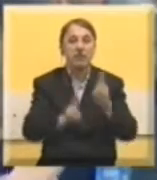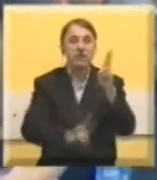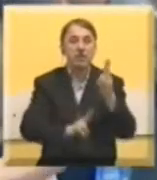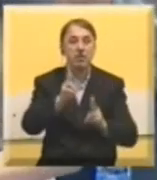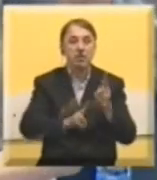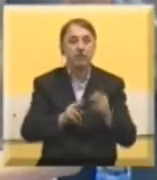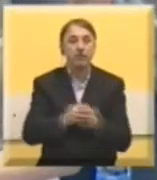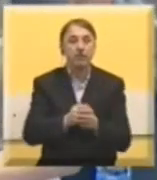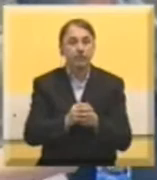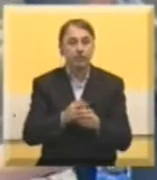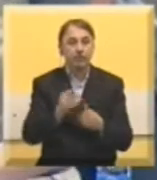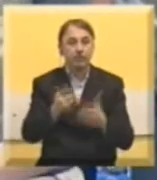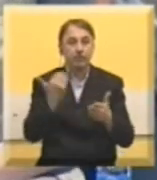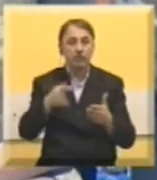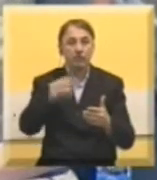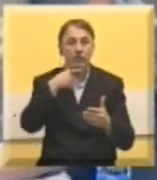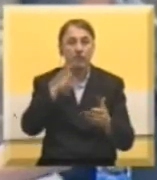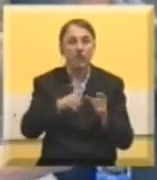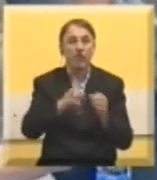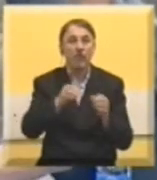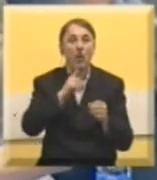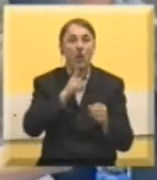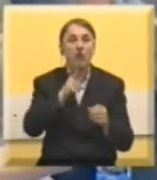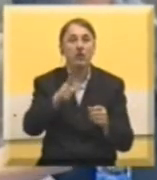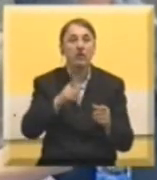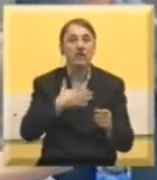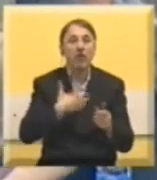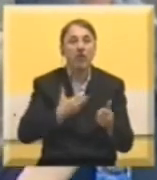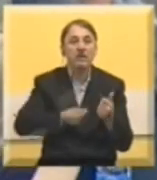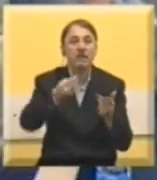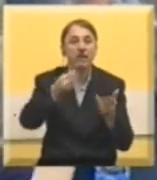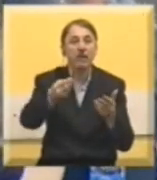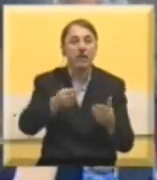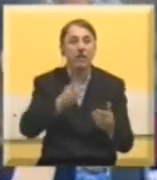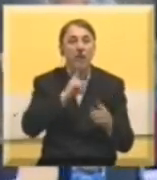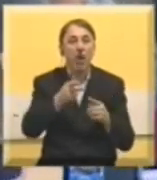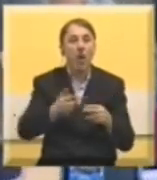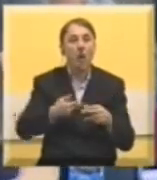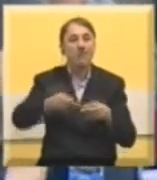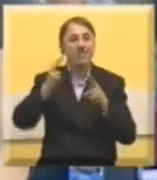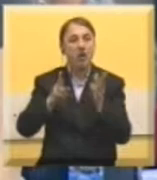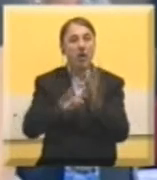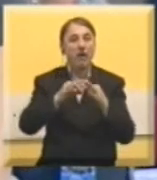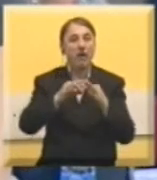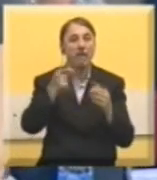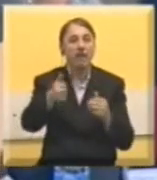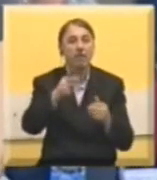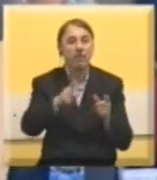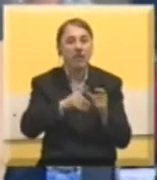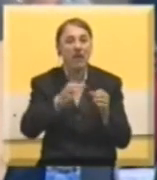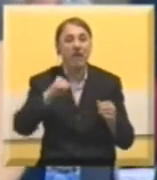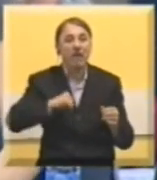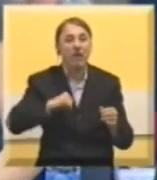diskusiju prethodnog govornika koji se u svom izlaganju osvrnuo na Ligu